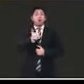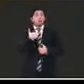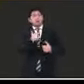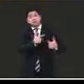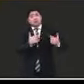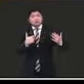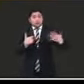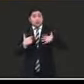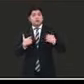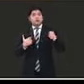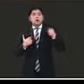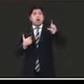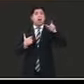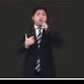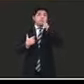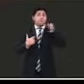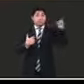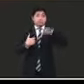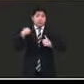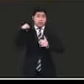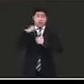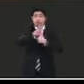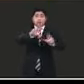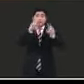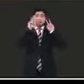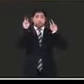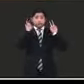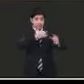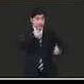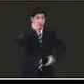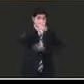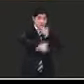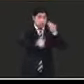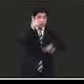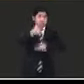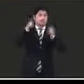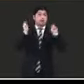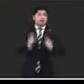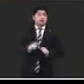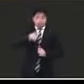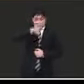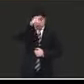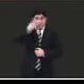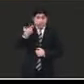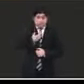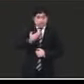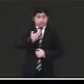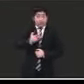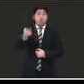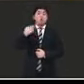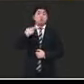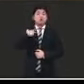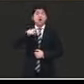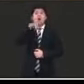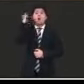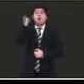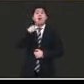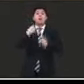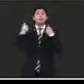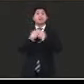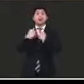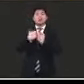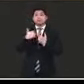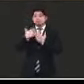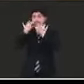olduğu gerçeğini tekrar göz önüne seriyor ülkemizin Rusya Ukrayna Savaşı'ndaki arabulucu